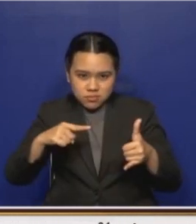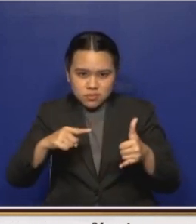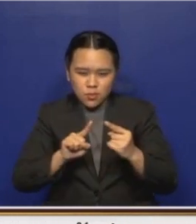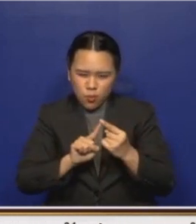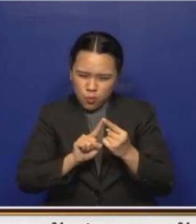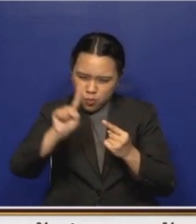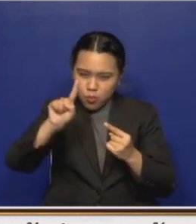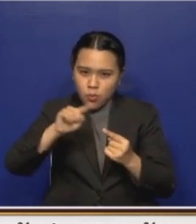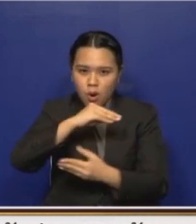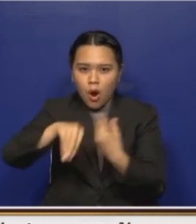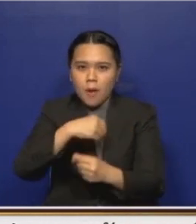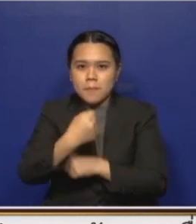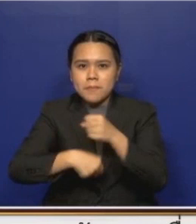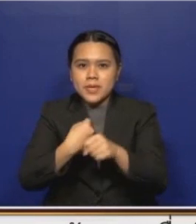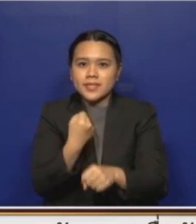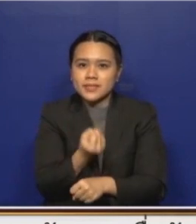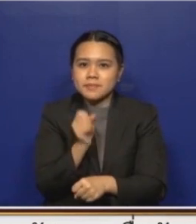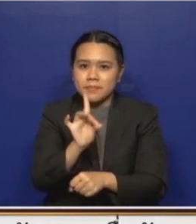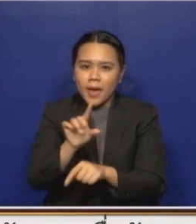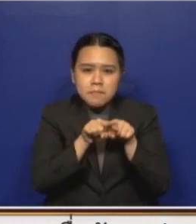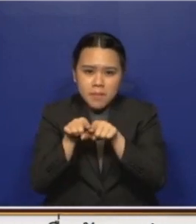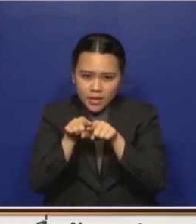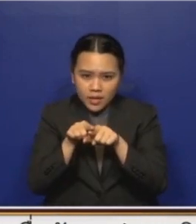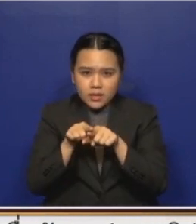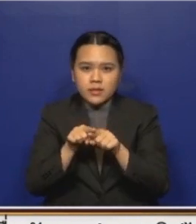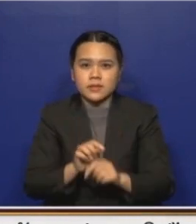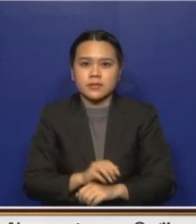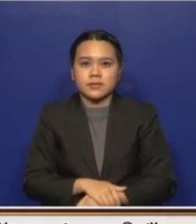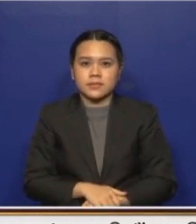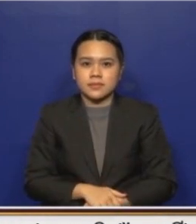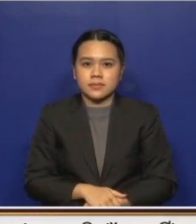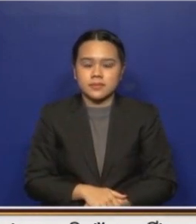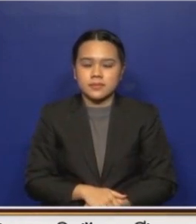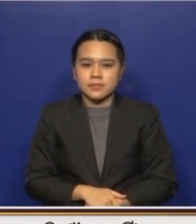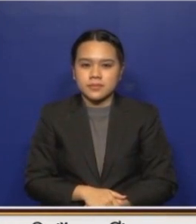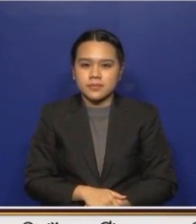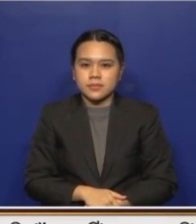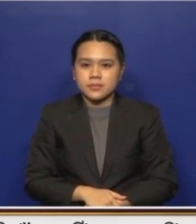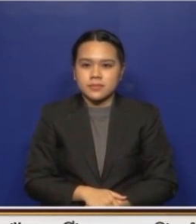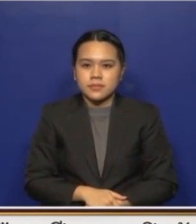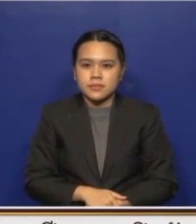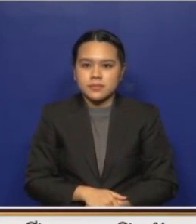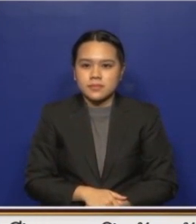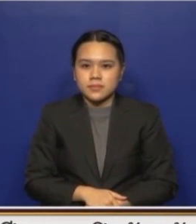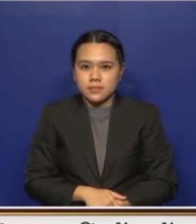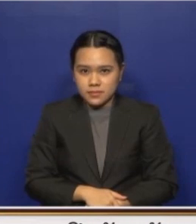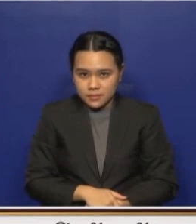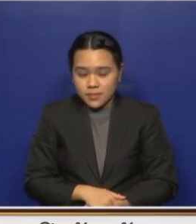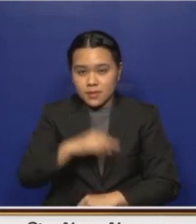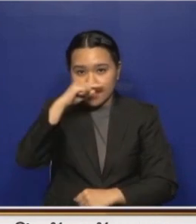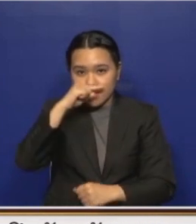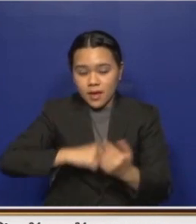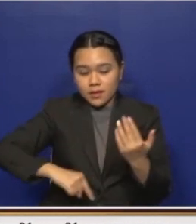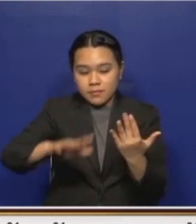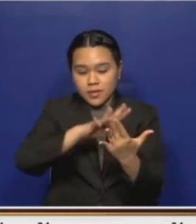ทางออกของประเทศไทยฮะเชื่อไหมฮะถ้าผมหันไปมองหน้าฝ่ายค้านเขาบอกอย่าบอกไม่